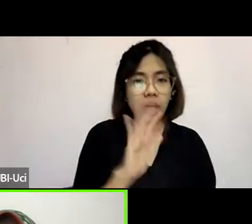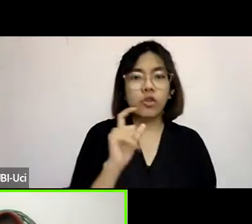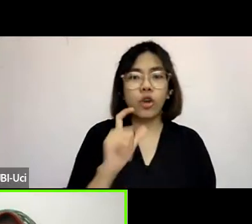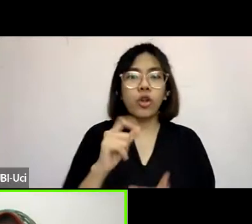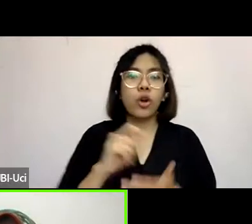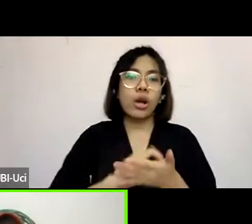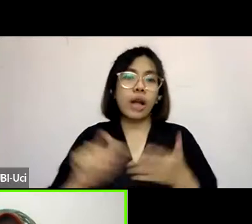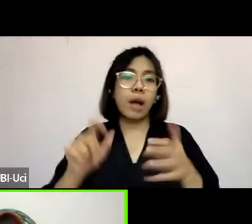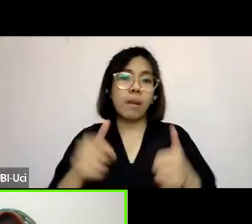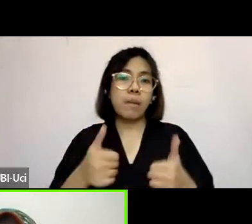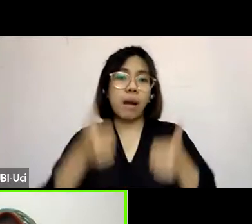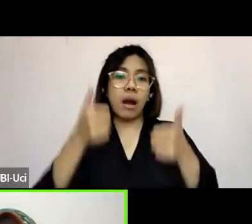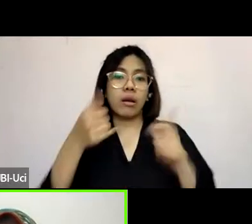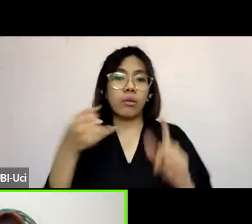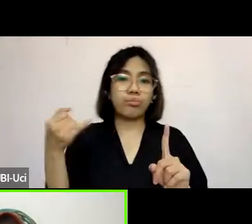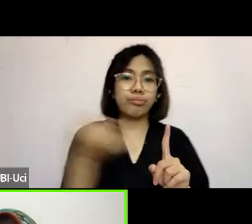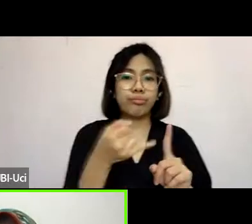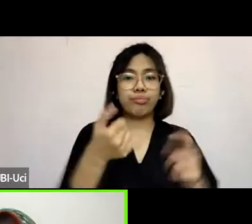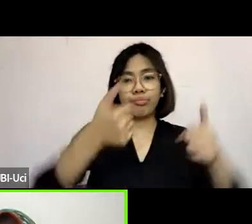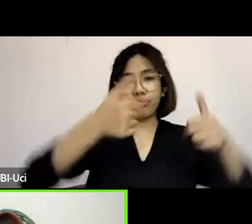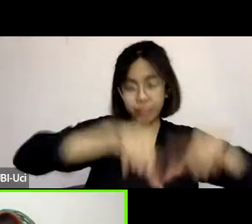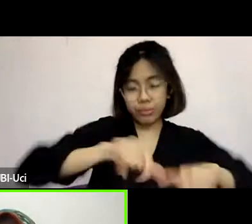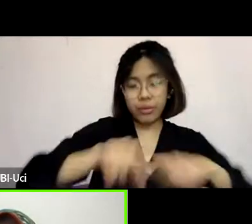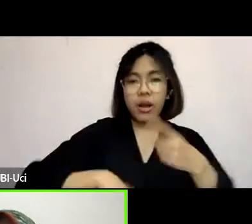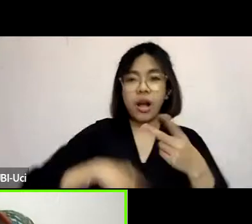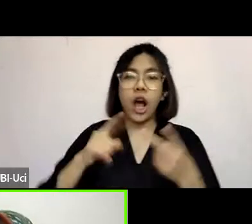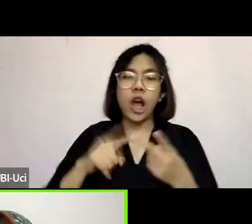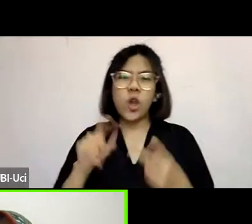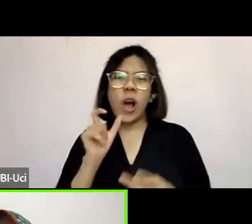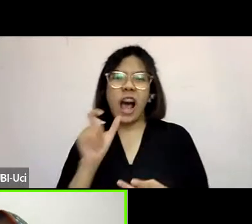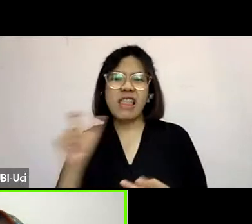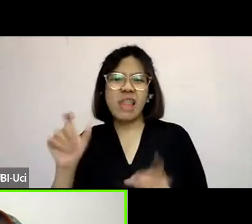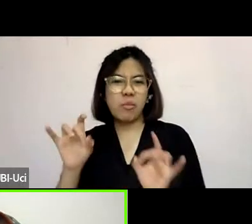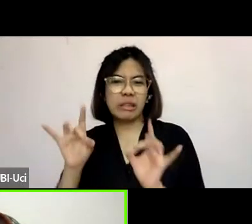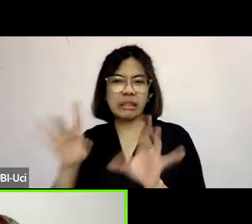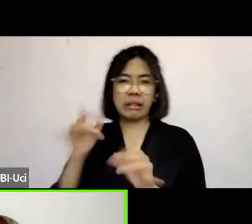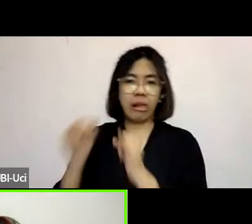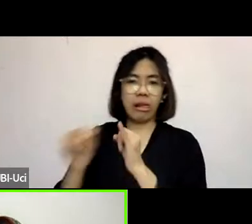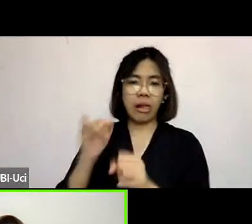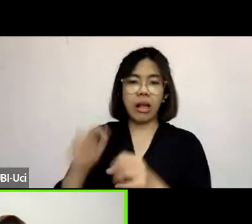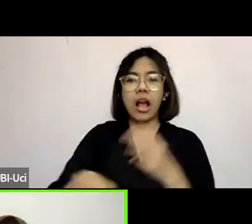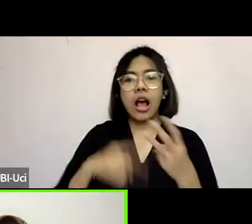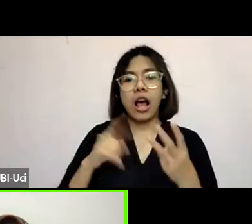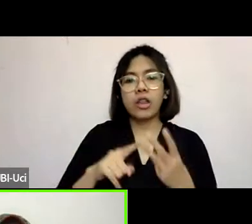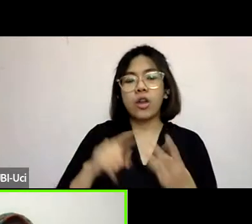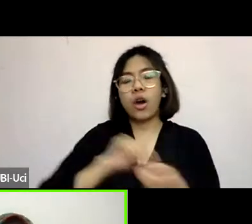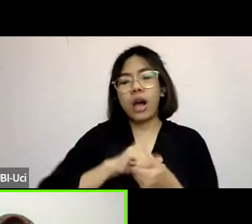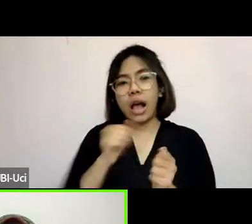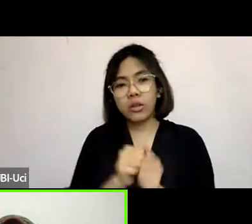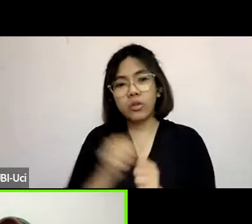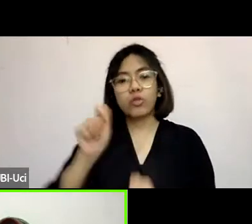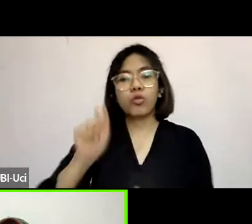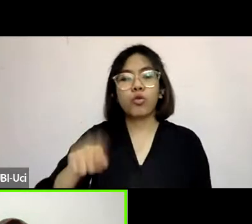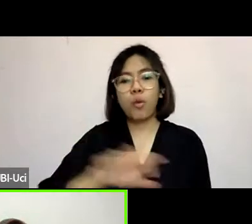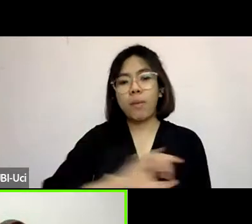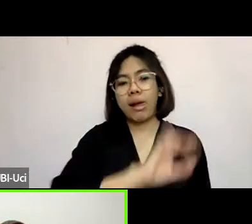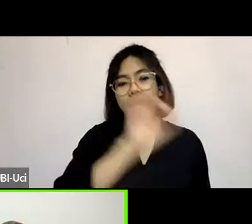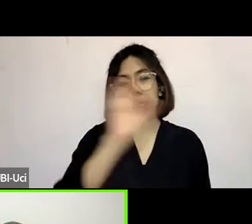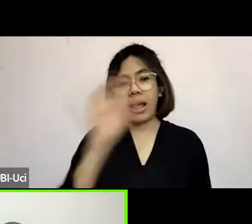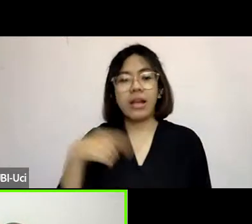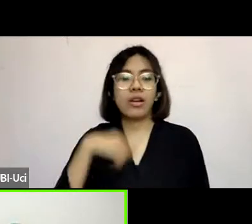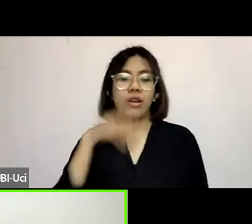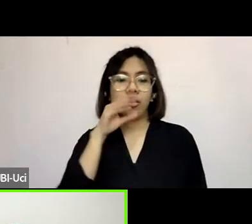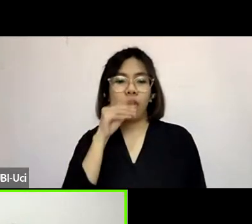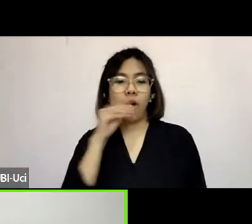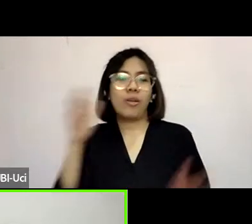apa tadi head speech atau delik yang lain gitu kita Mas Rizki singkat saja